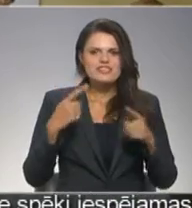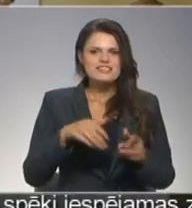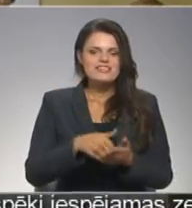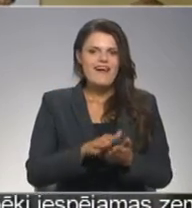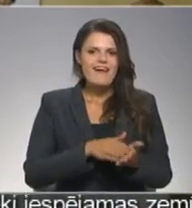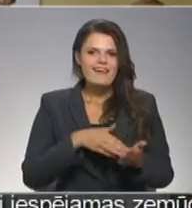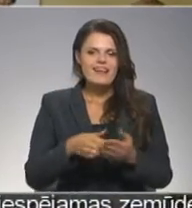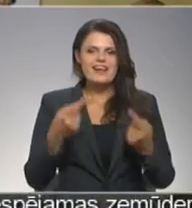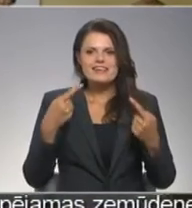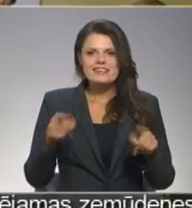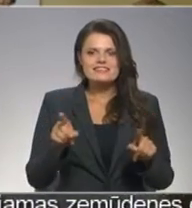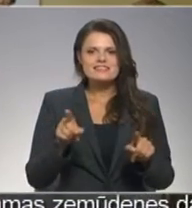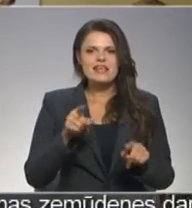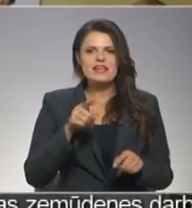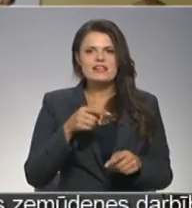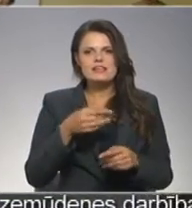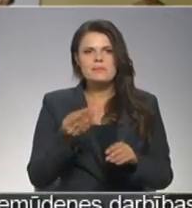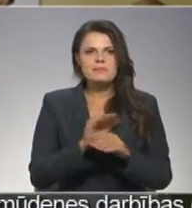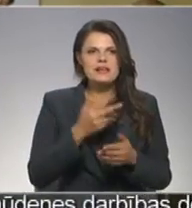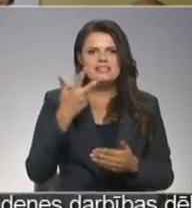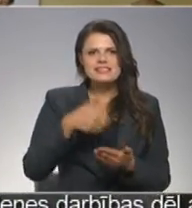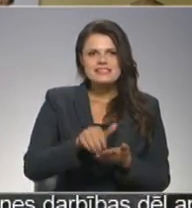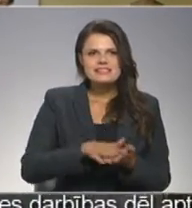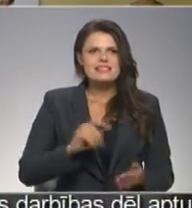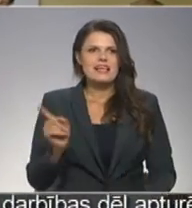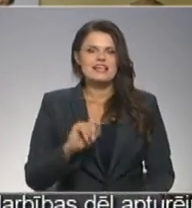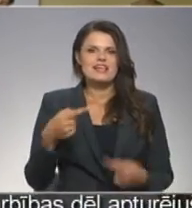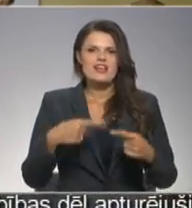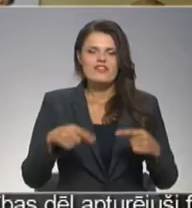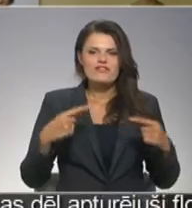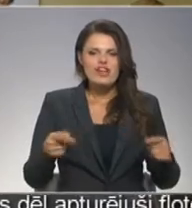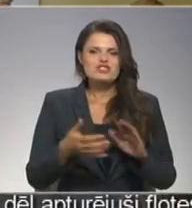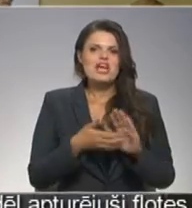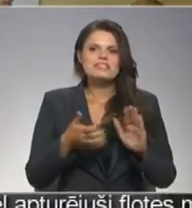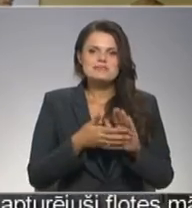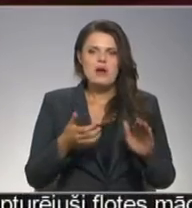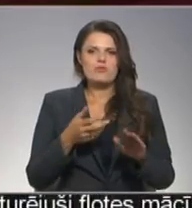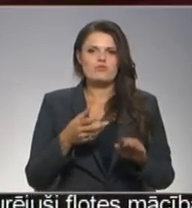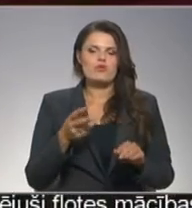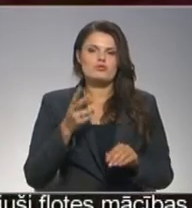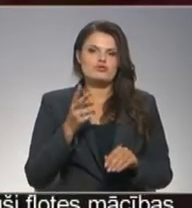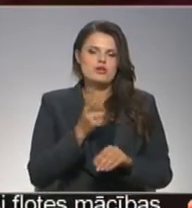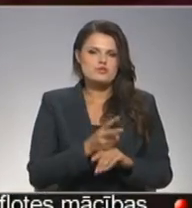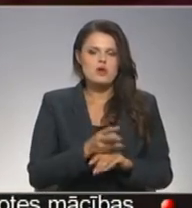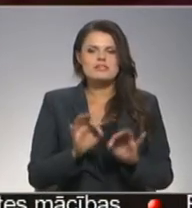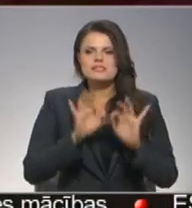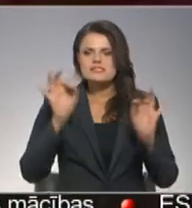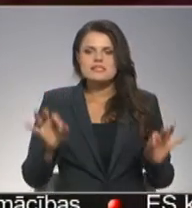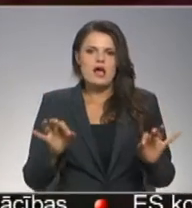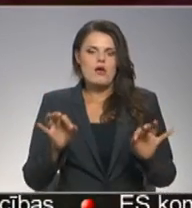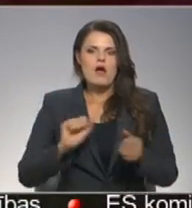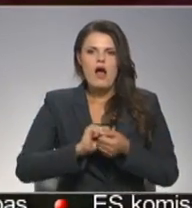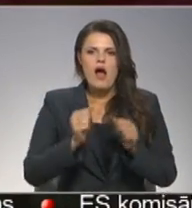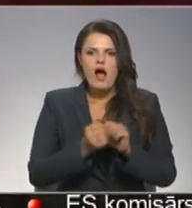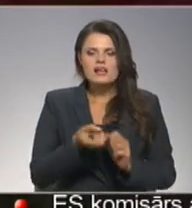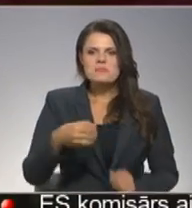krāsu palete, ar citu notoņu, trīs krāsainas, dažādiem izmantošanas nolaukiem sakot no